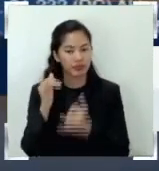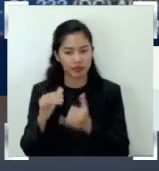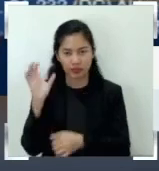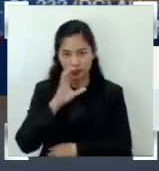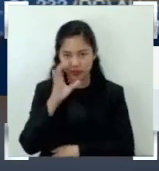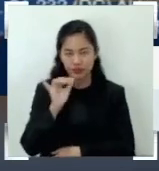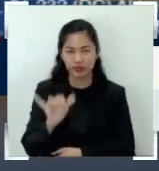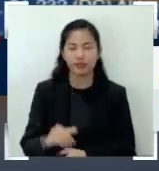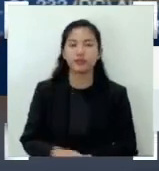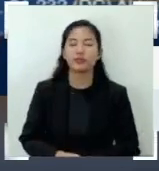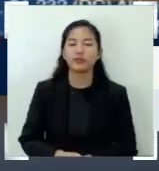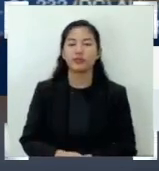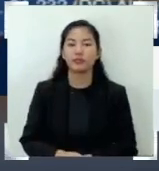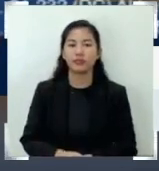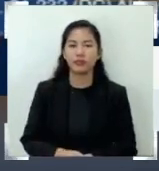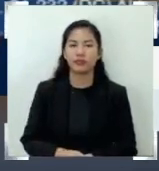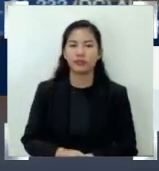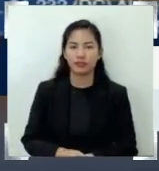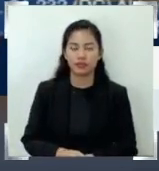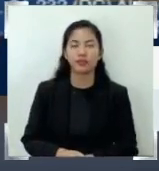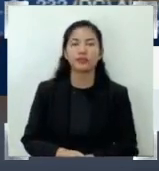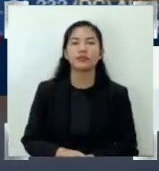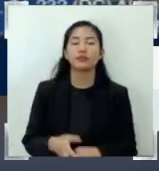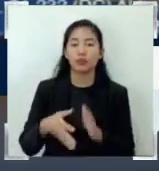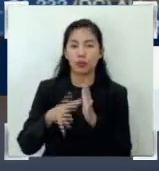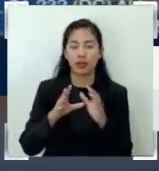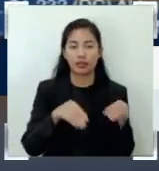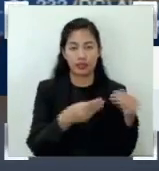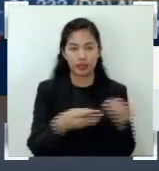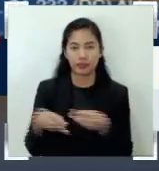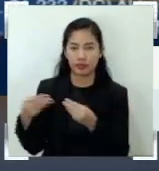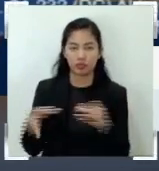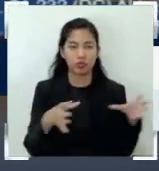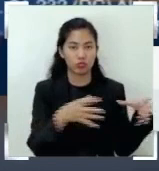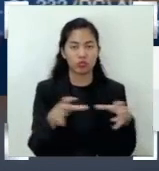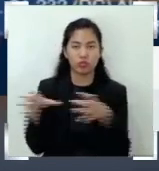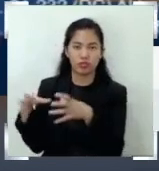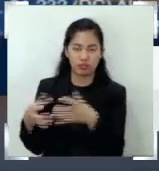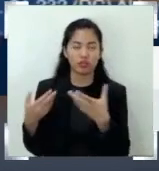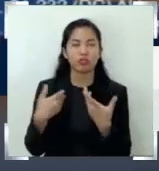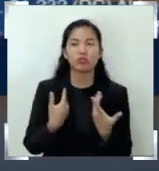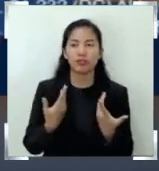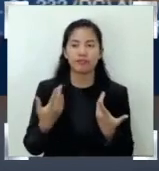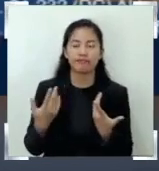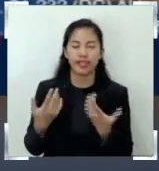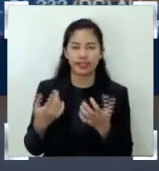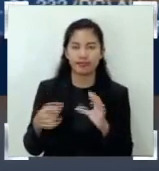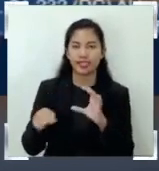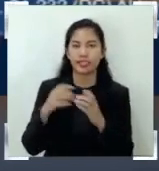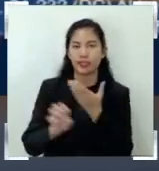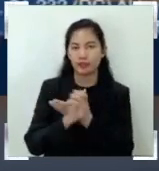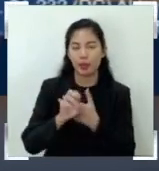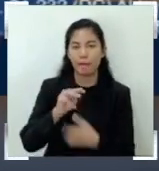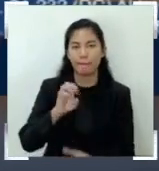Binigyan ng Comelec First Division ang magkabilang panig ng hanggang Linggo para ma-email ang kanilang memorandum at hanggang Lunes para